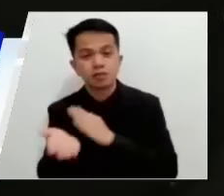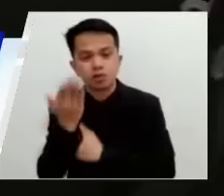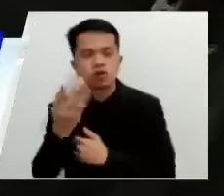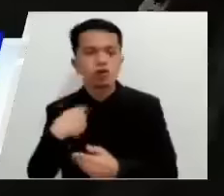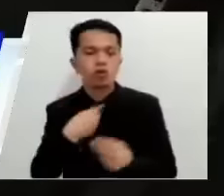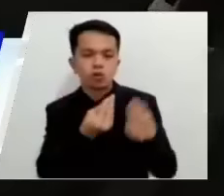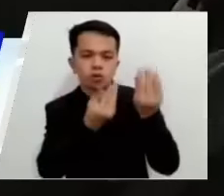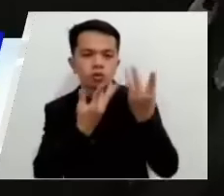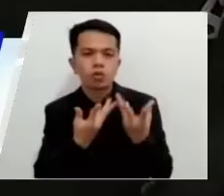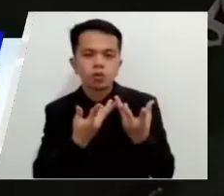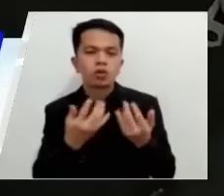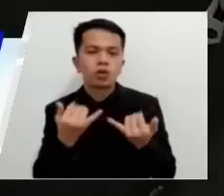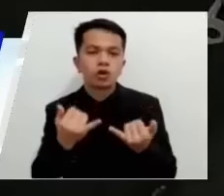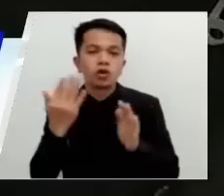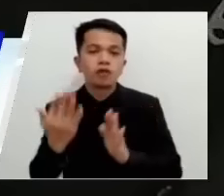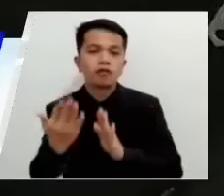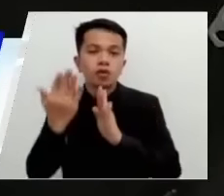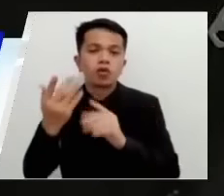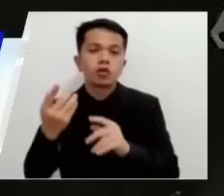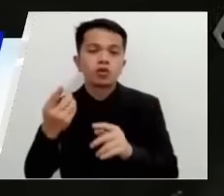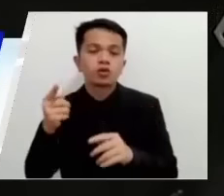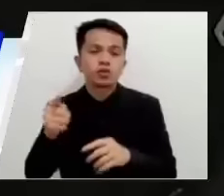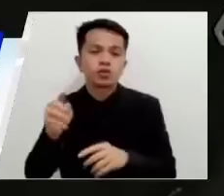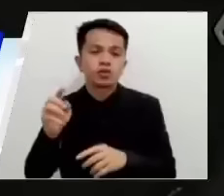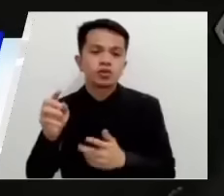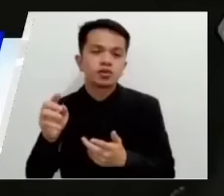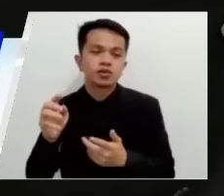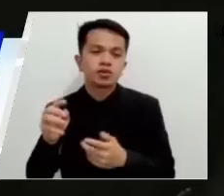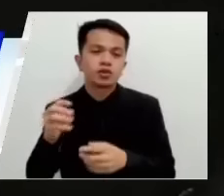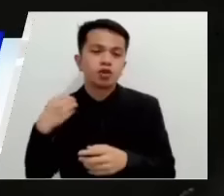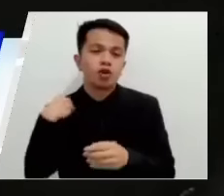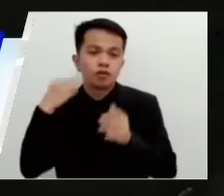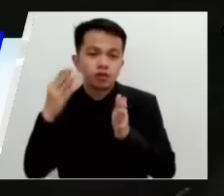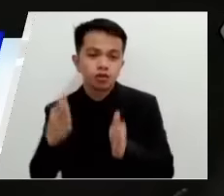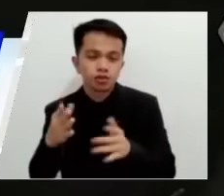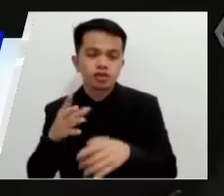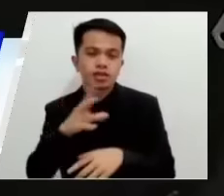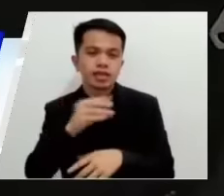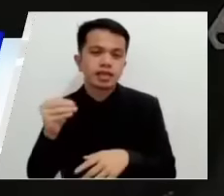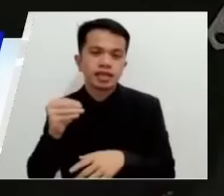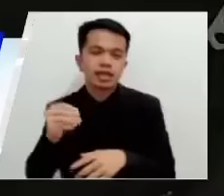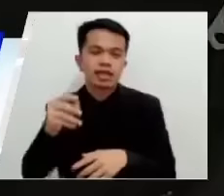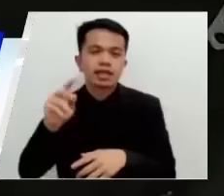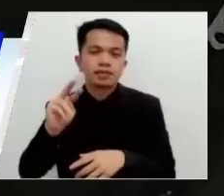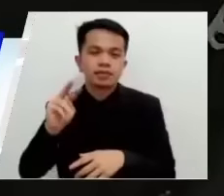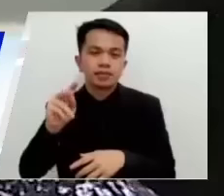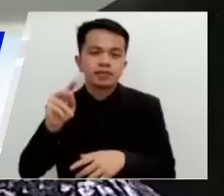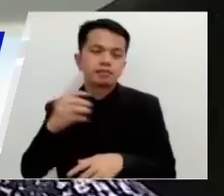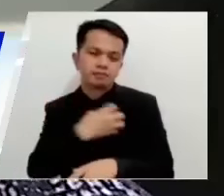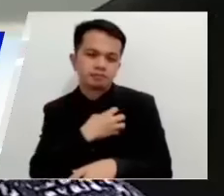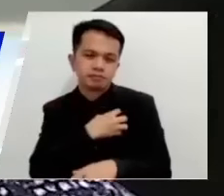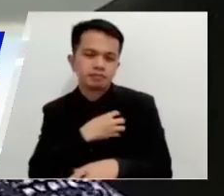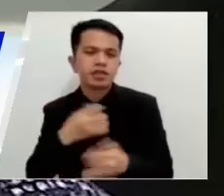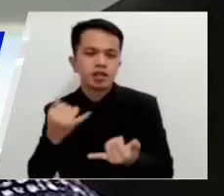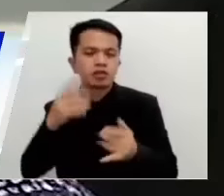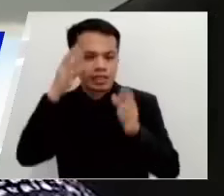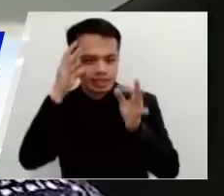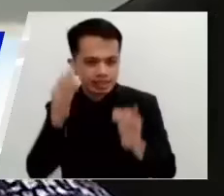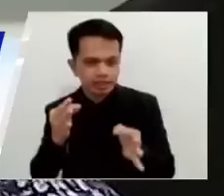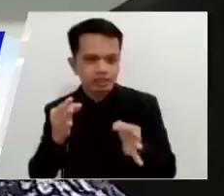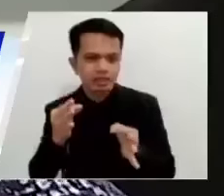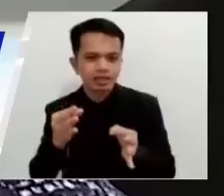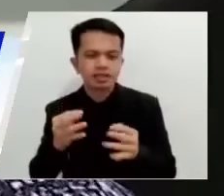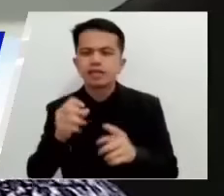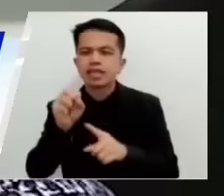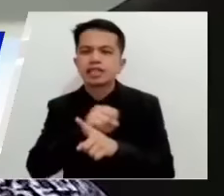front of the ISAF officers and the PNP, the decision was made prior to September